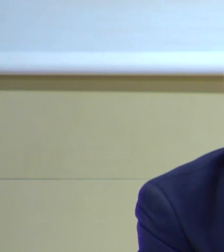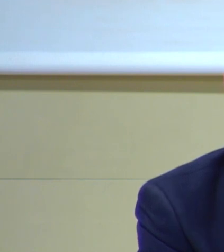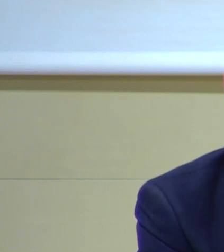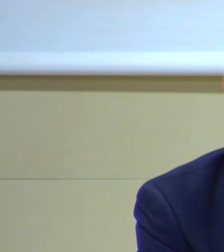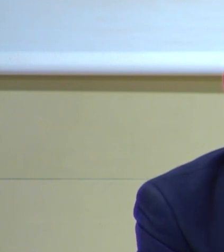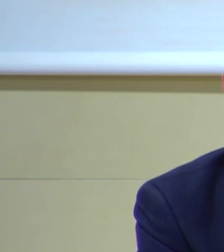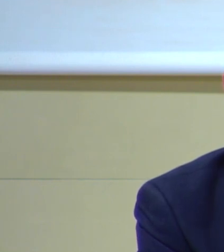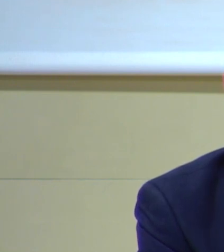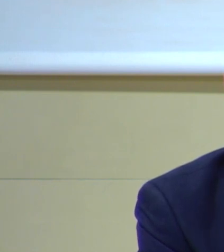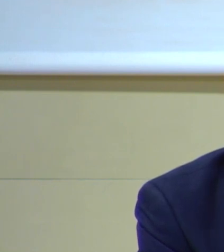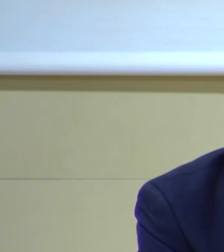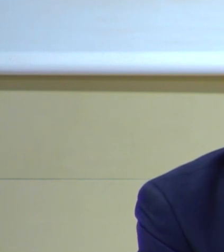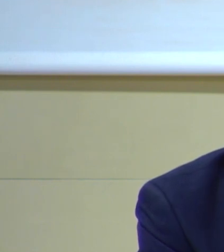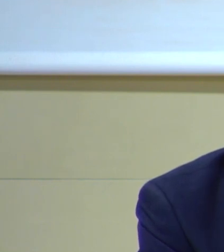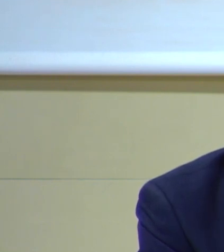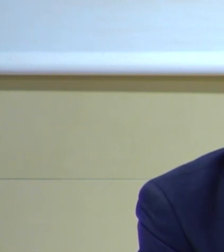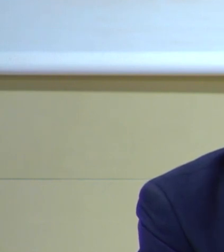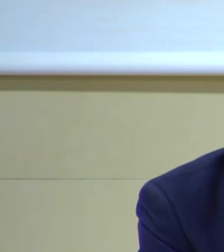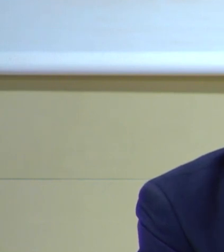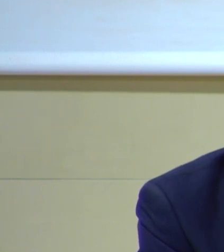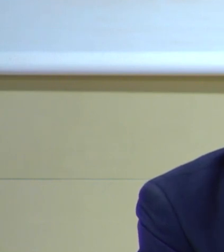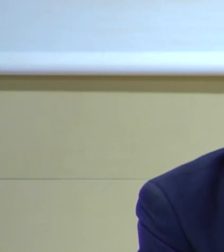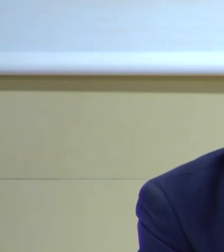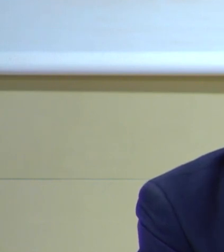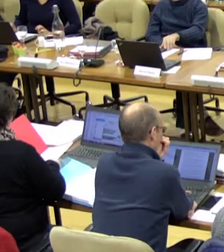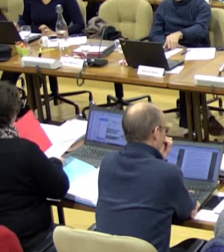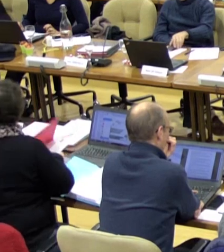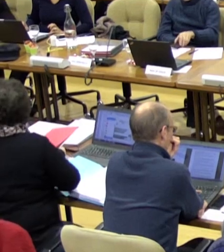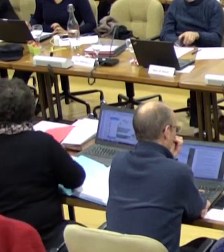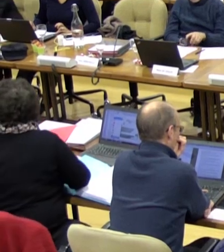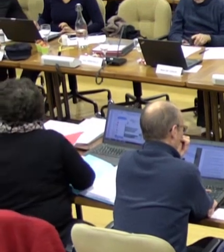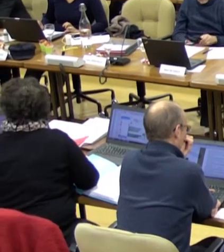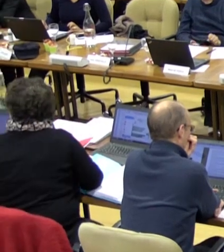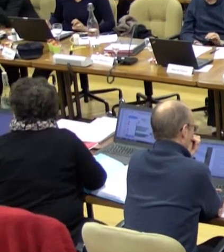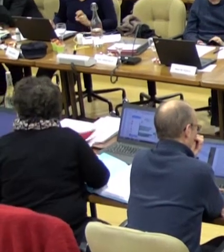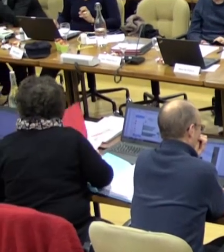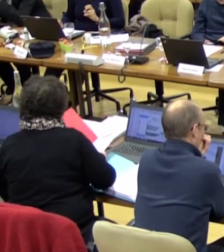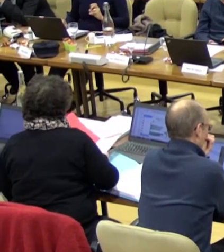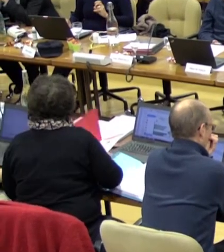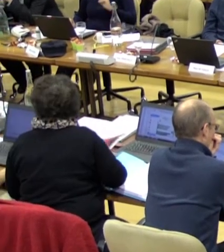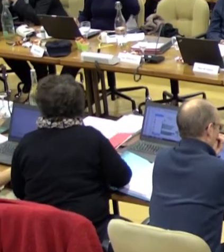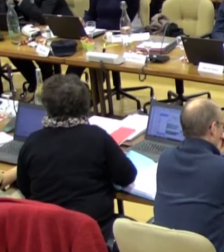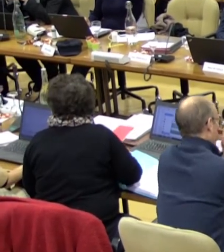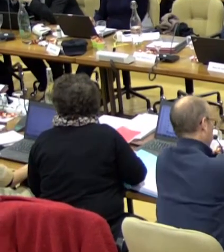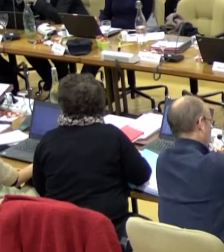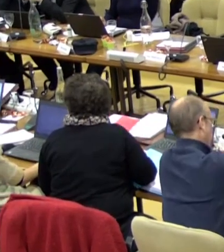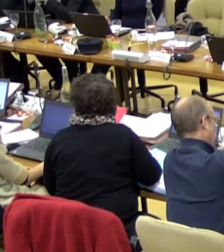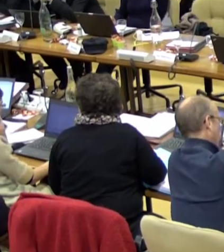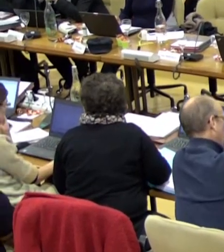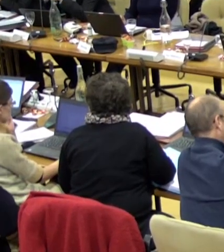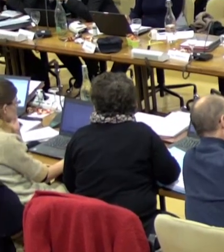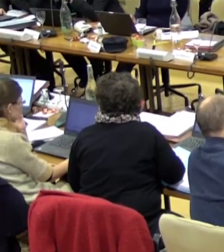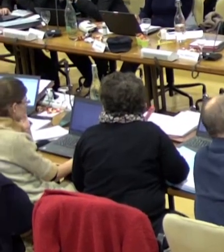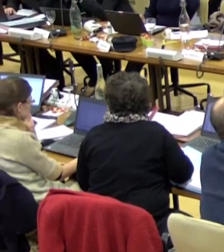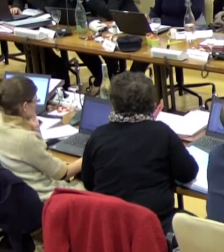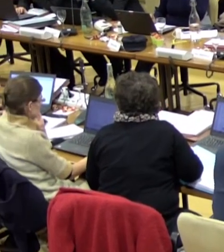qui ne prend pas part au vote qui s'abstient rp l'ag qui votent contre qui vote pour hergé